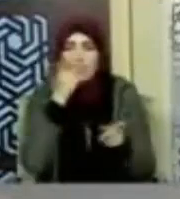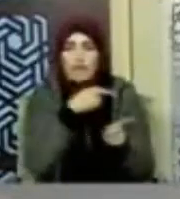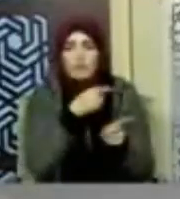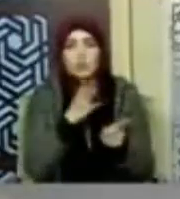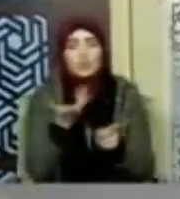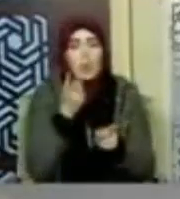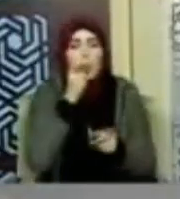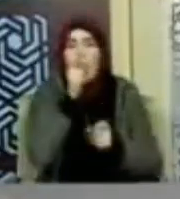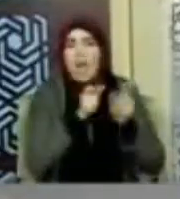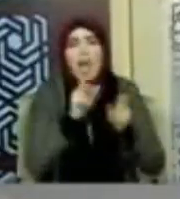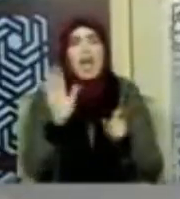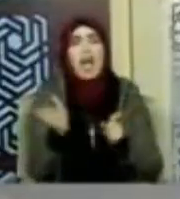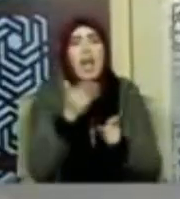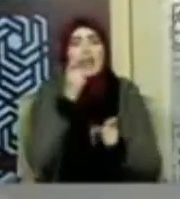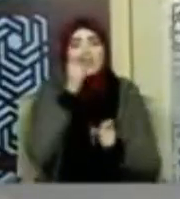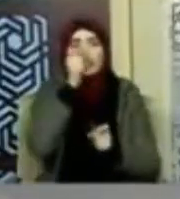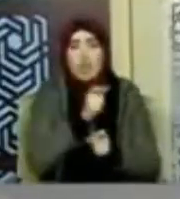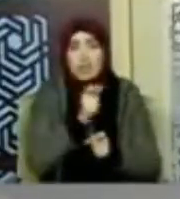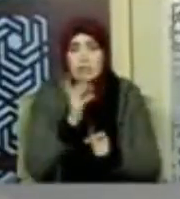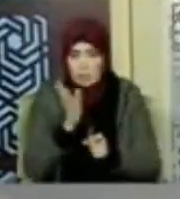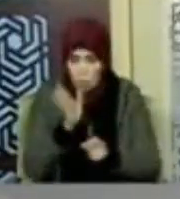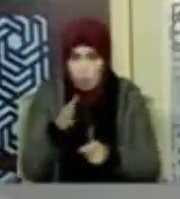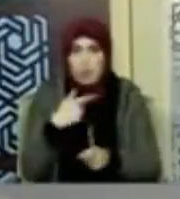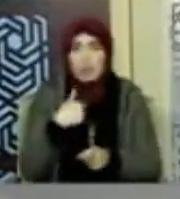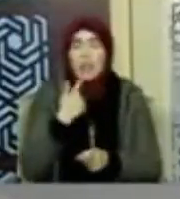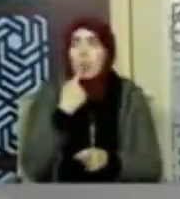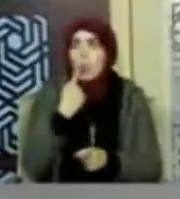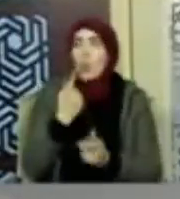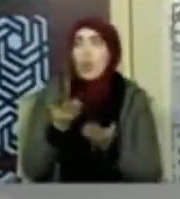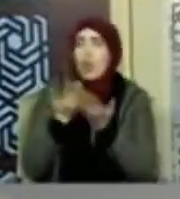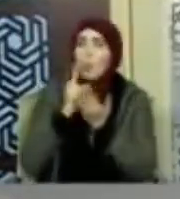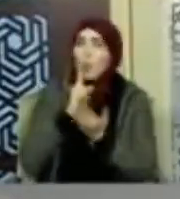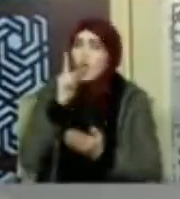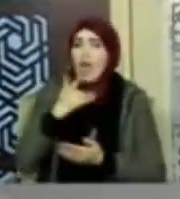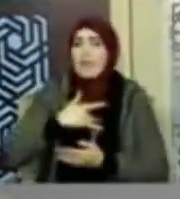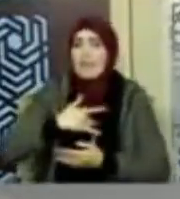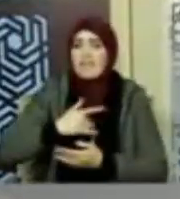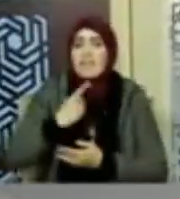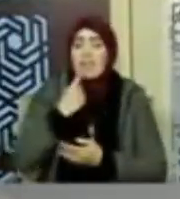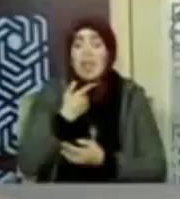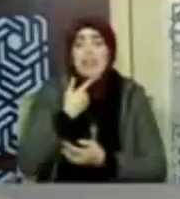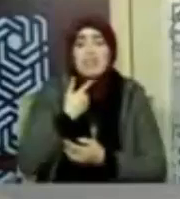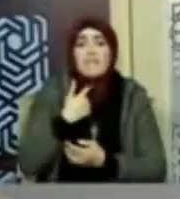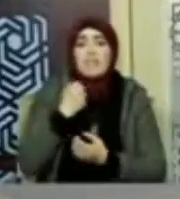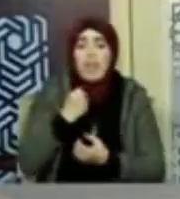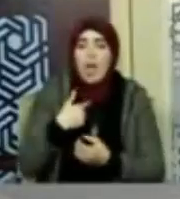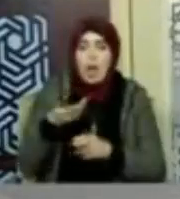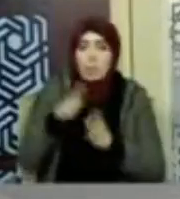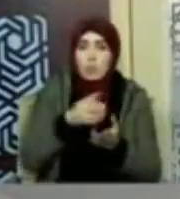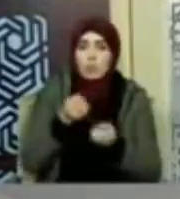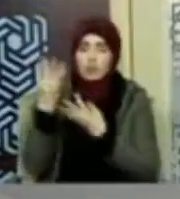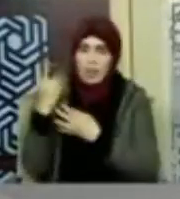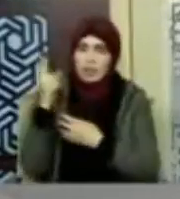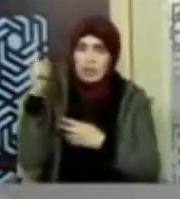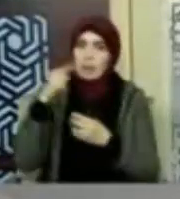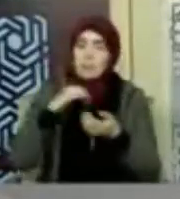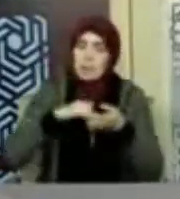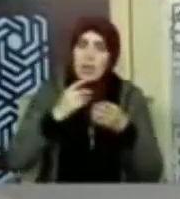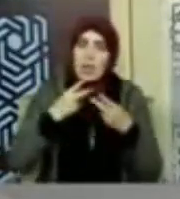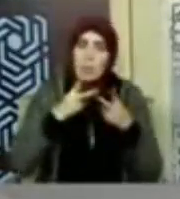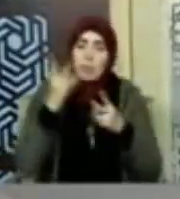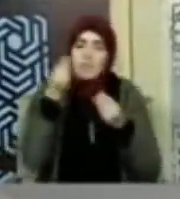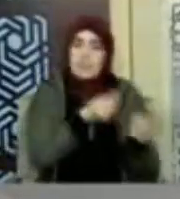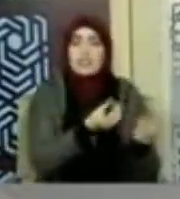الوطن ربما لا يعرفه، فيصدق الله فيصدقه، حيث يقول النبي صلى الله عليه